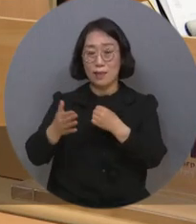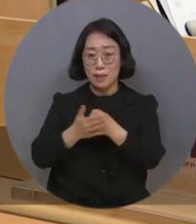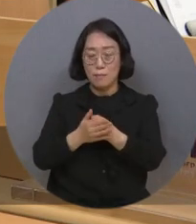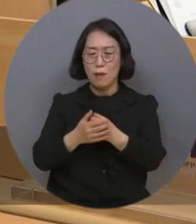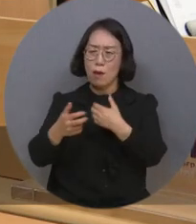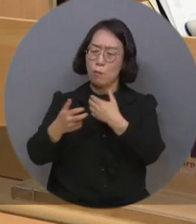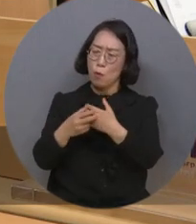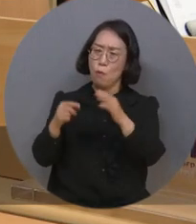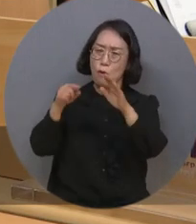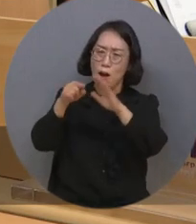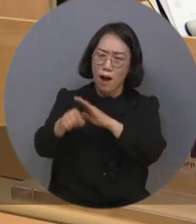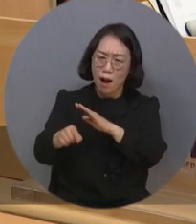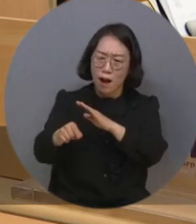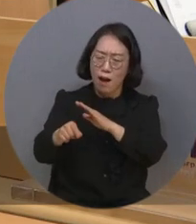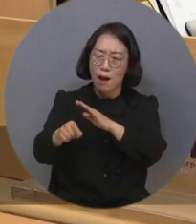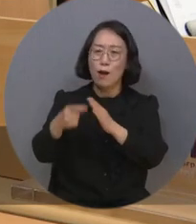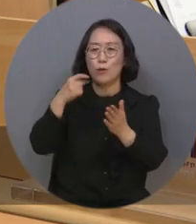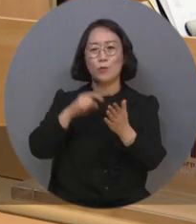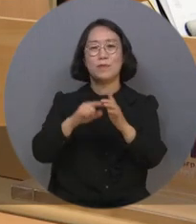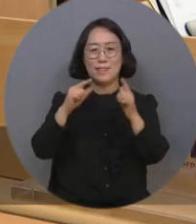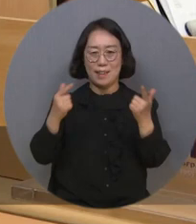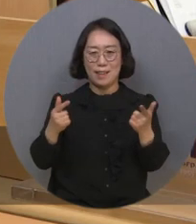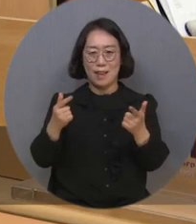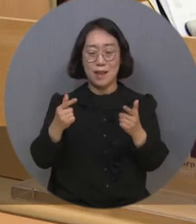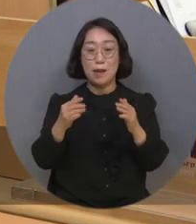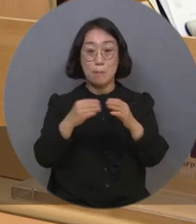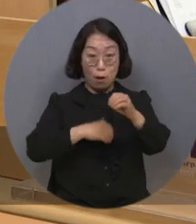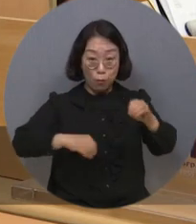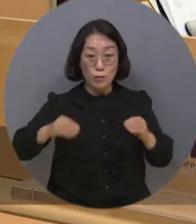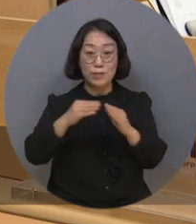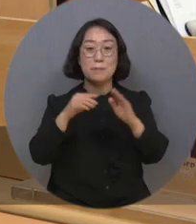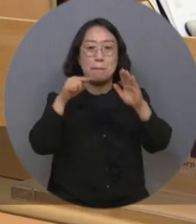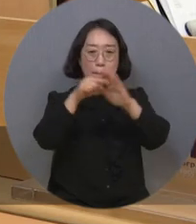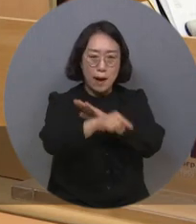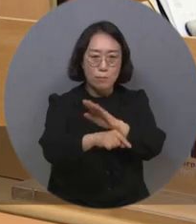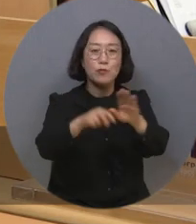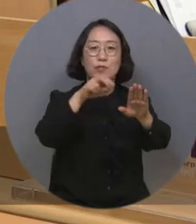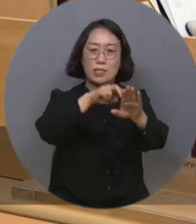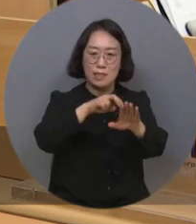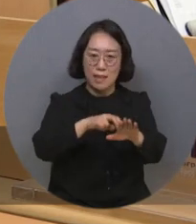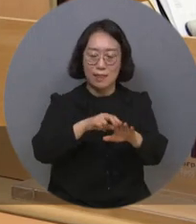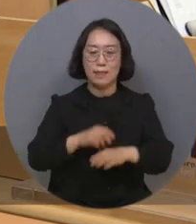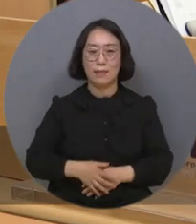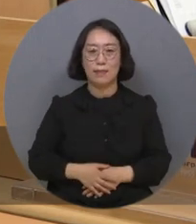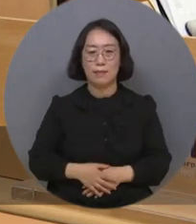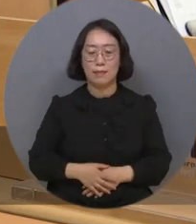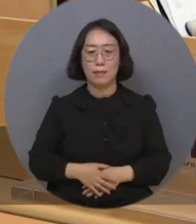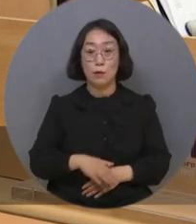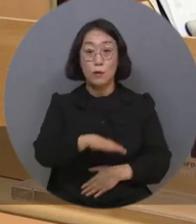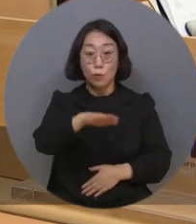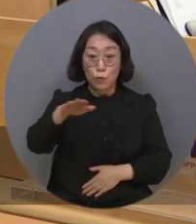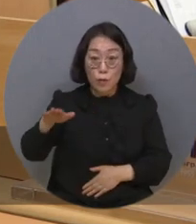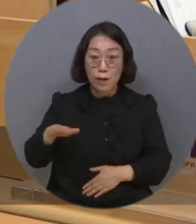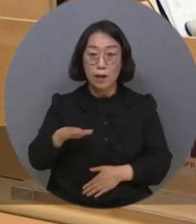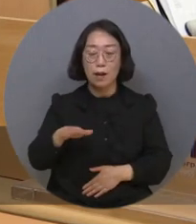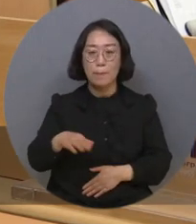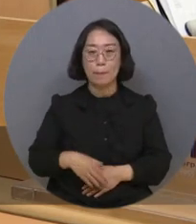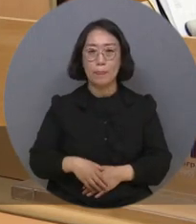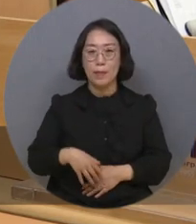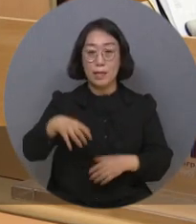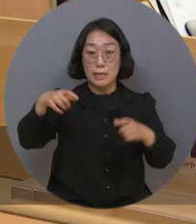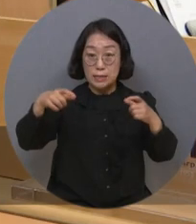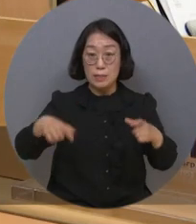병원에 가는 게 쉬운 일이 아니라서 저희가 이렇게 방문 진료형을 하게 되었습니다. 저희가